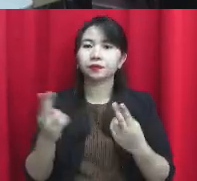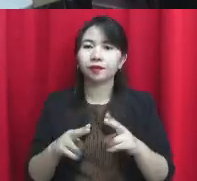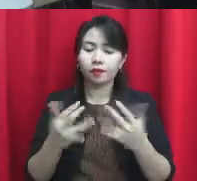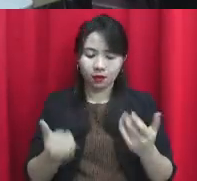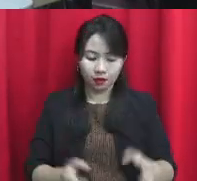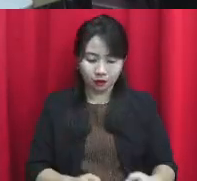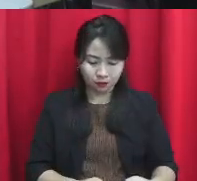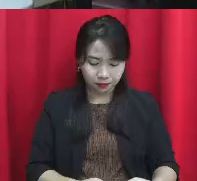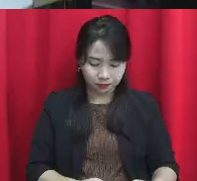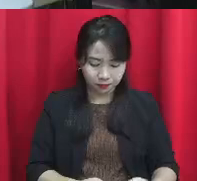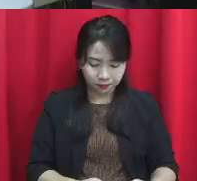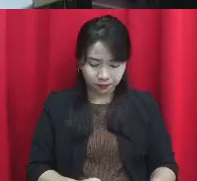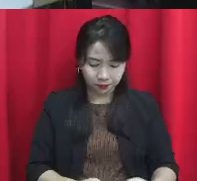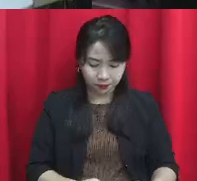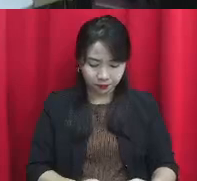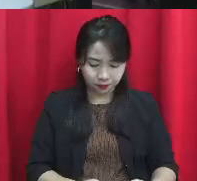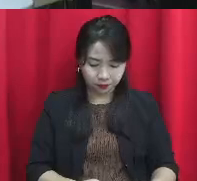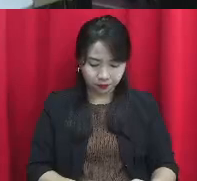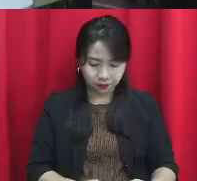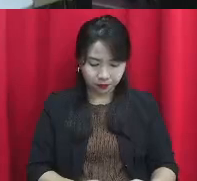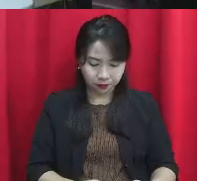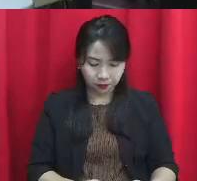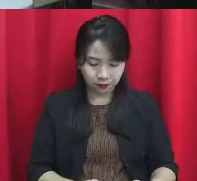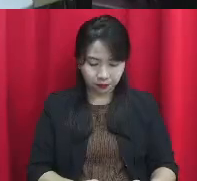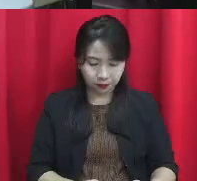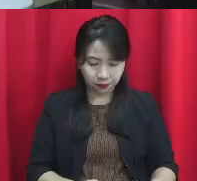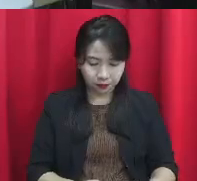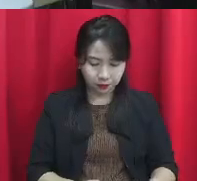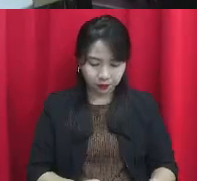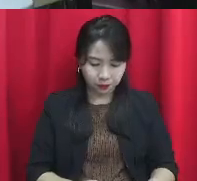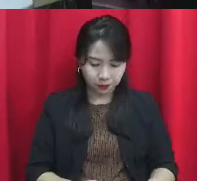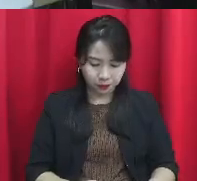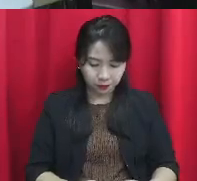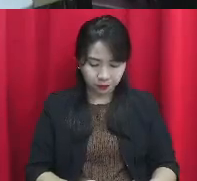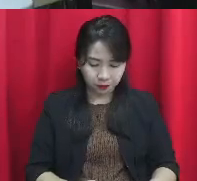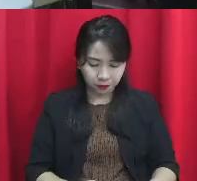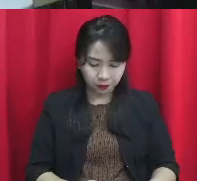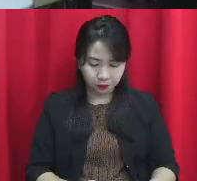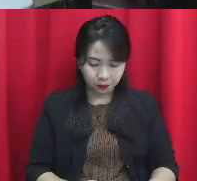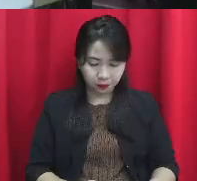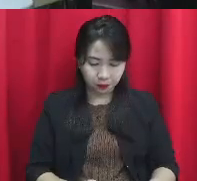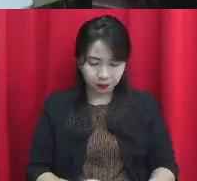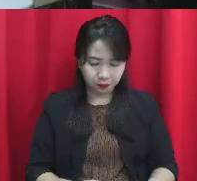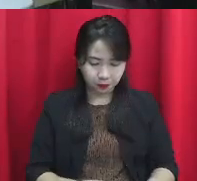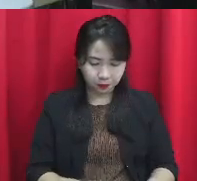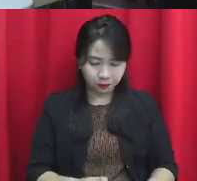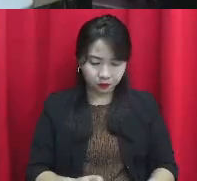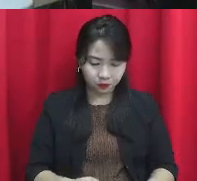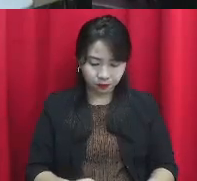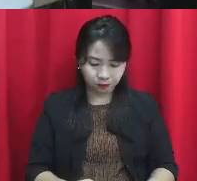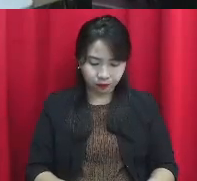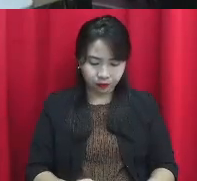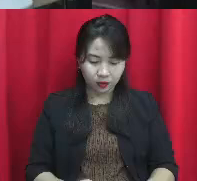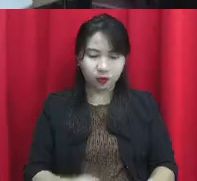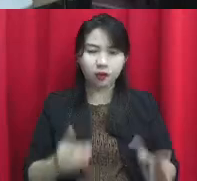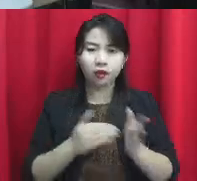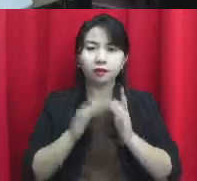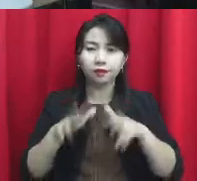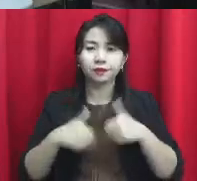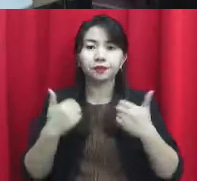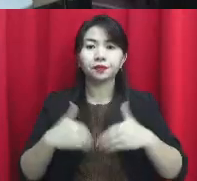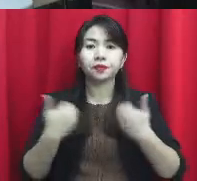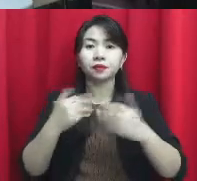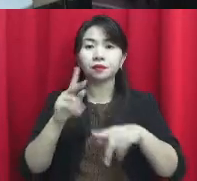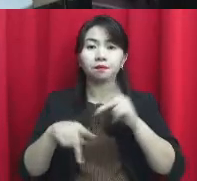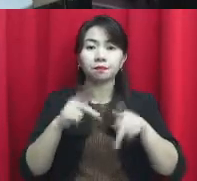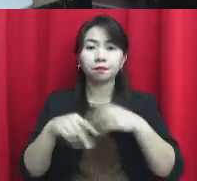resulta ah being there personally nakita ko po nawitness ko ng maigi how how the young people